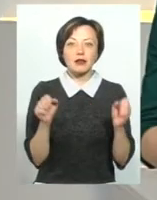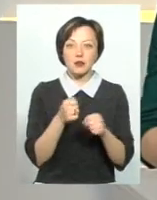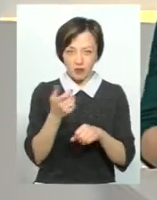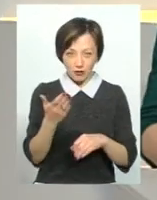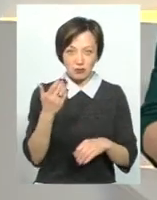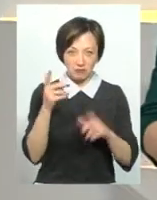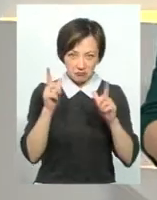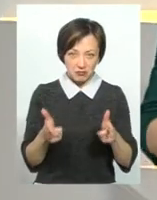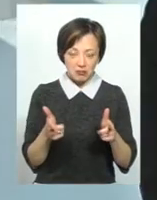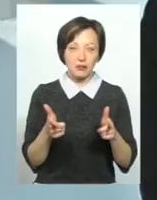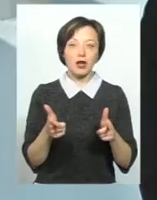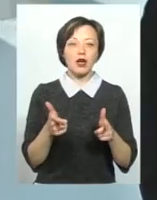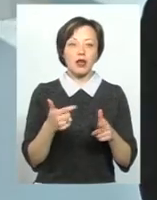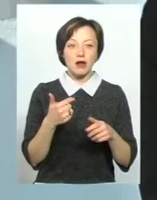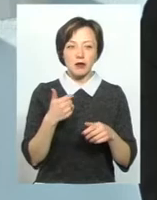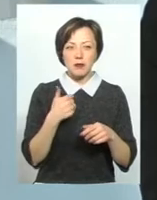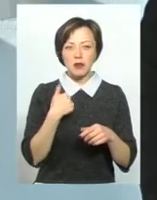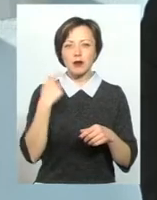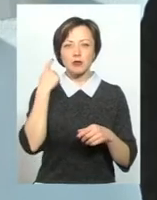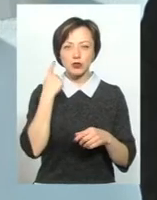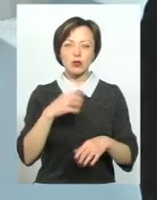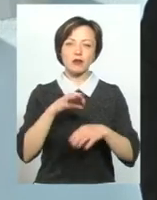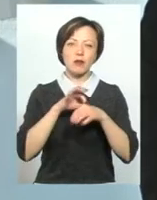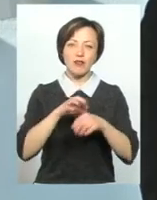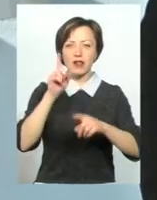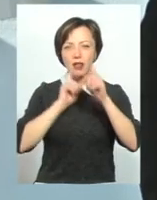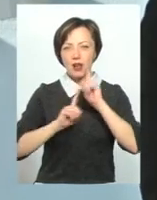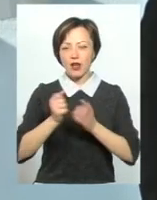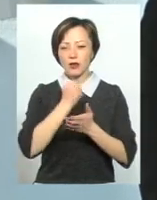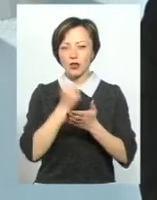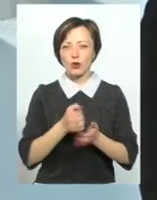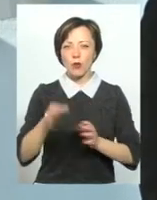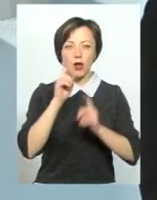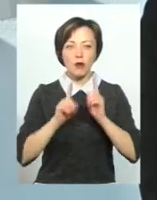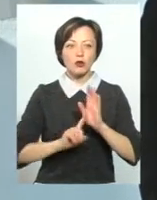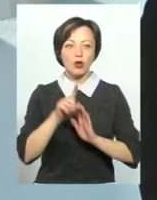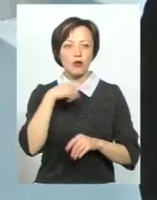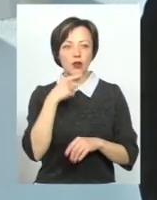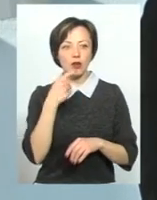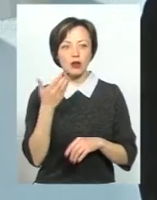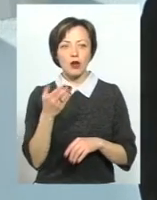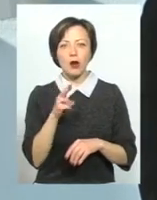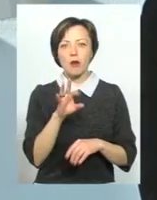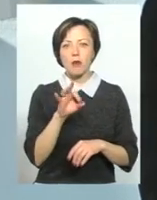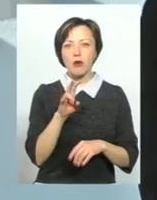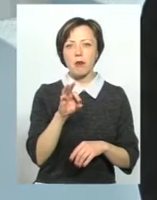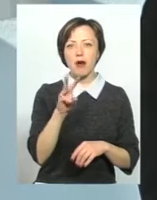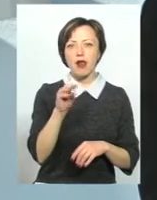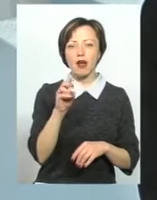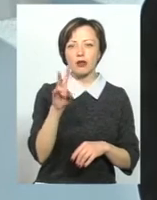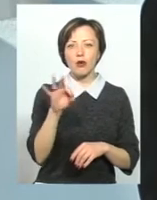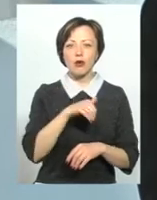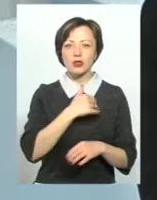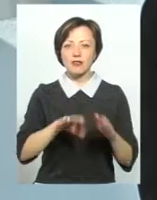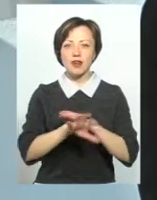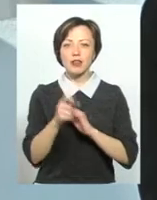вас? Мене почули, ми провели нараду, прийняли рішення облради, а потім почали говорити, то Пономаренко хоче вкрасти у нас там той